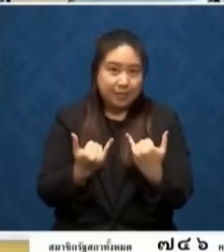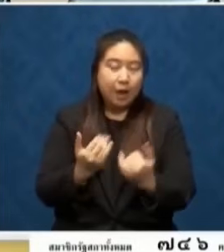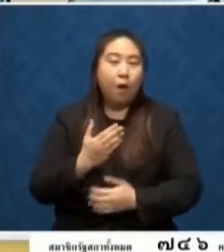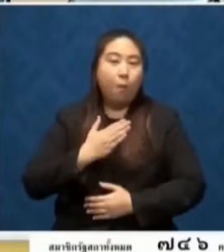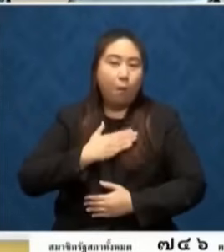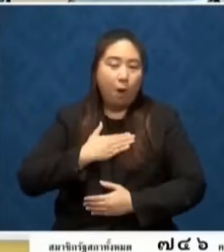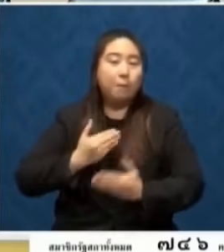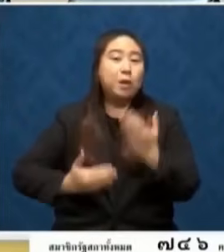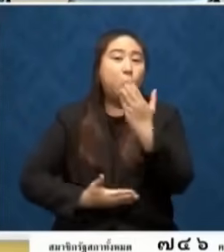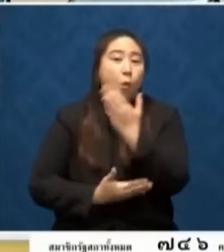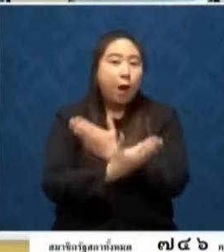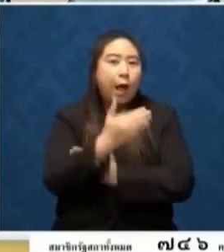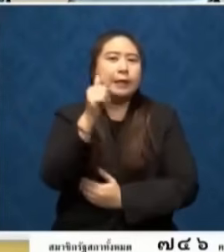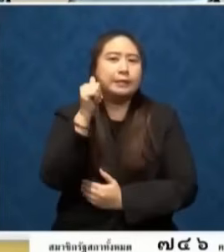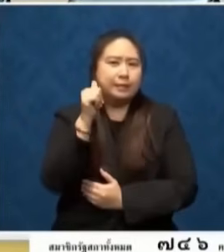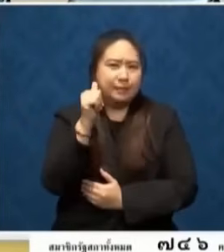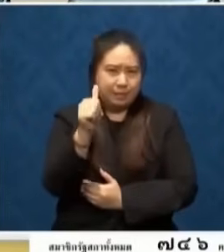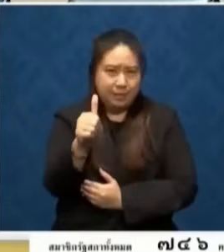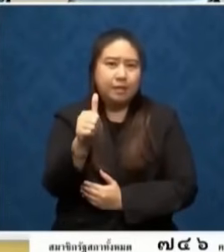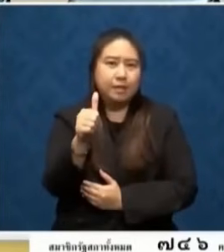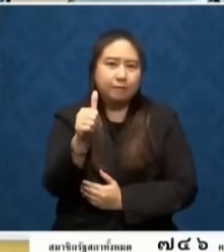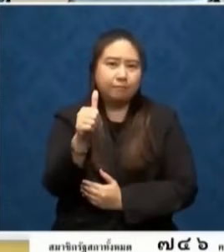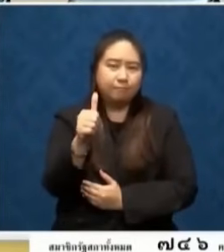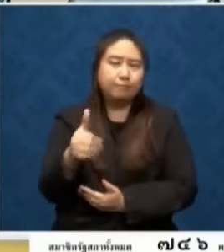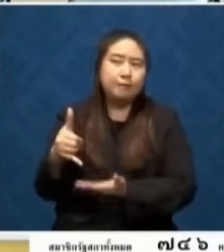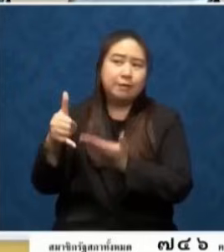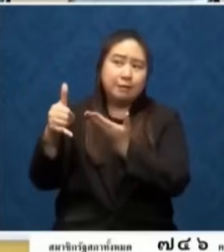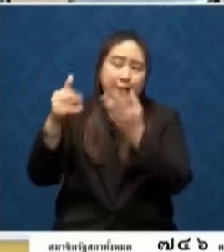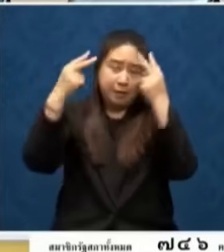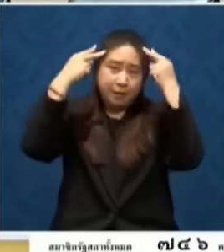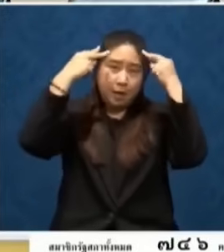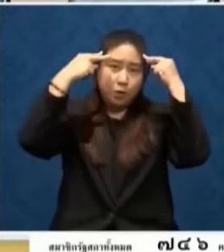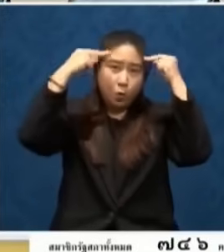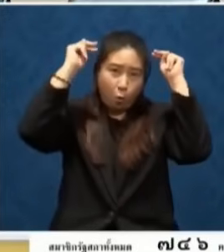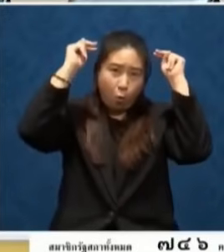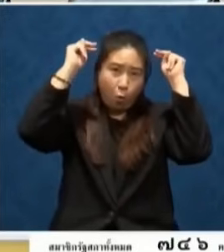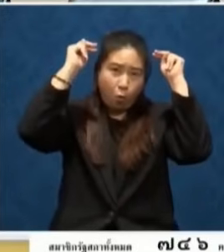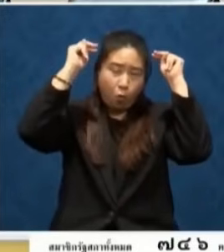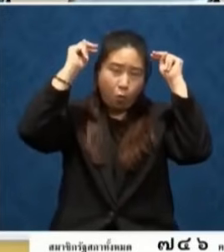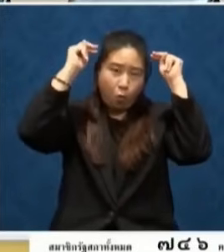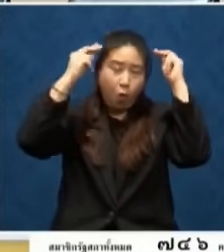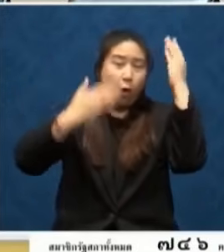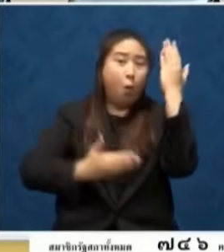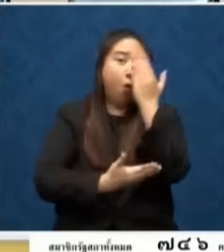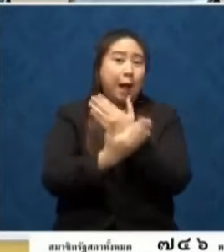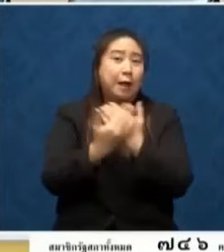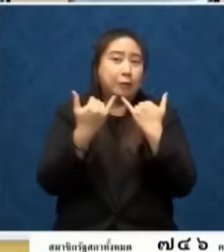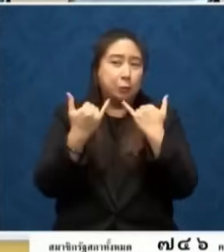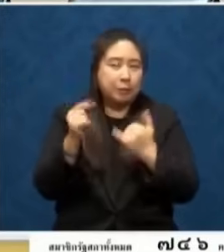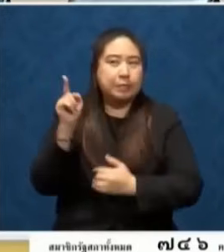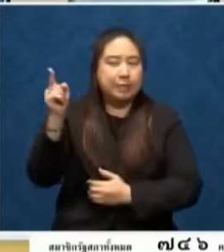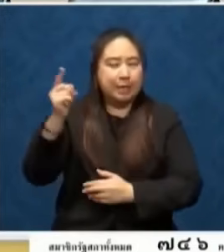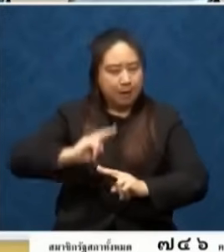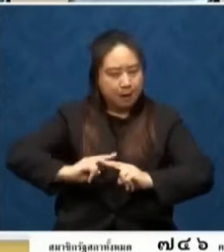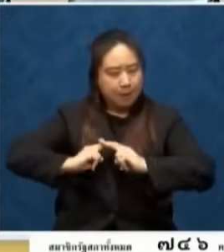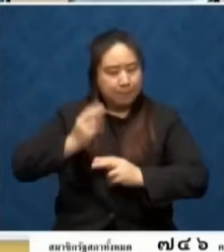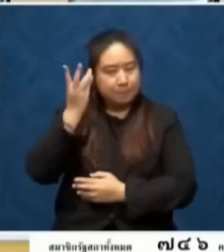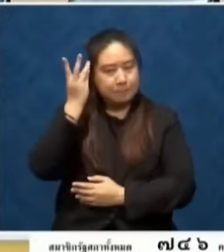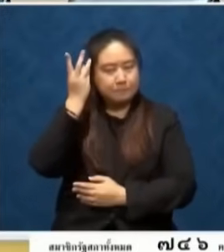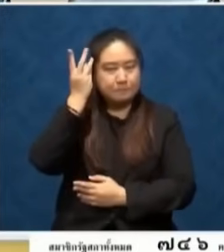ว่าเป็นโอกาสอันดียิ่งที่ท่านนายกรัฐมนตรีจะได้ใช้วิจารยานของท่